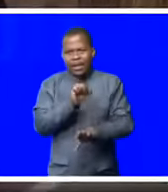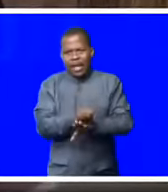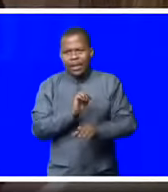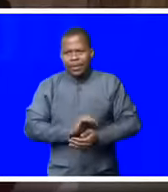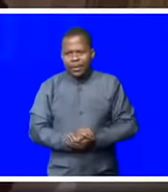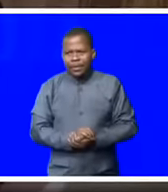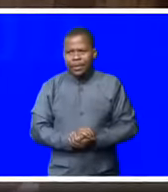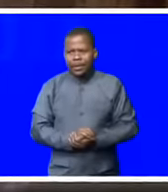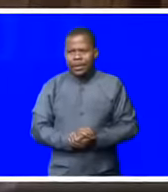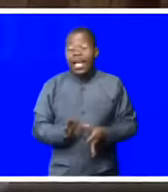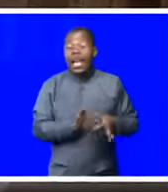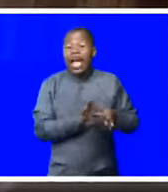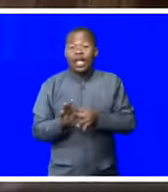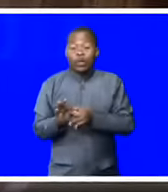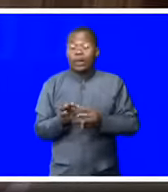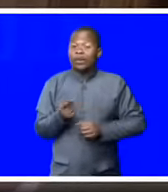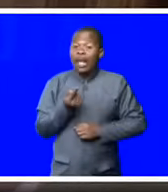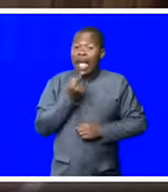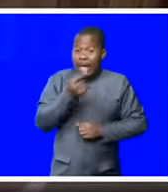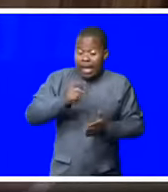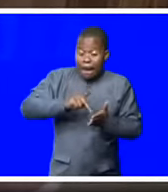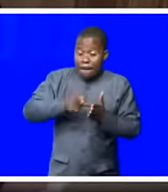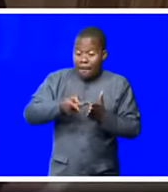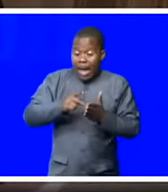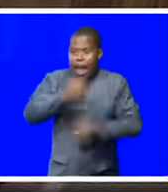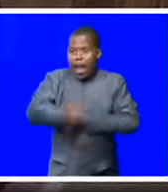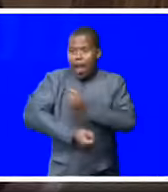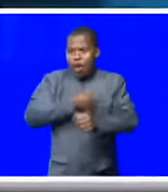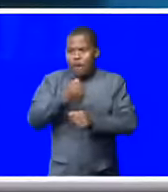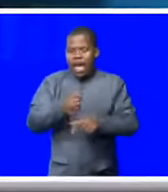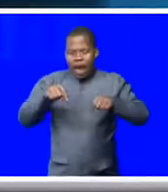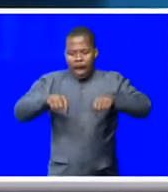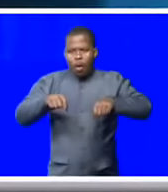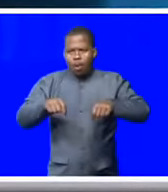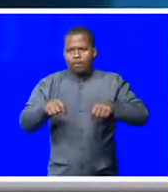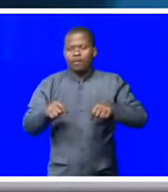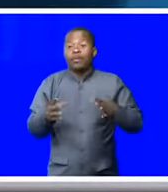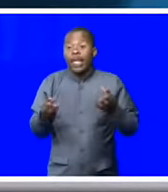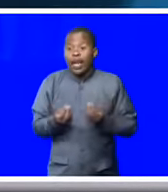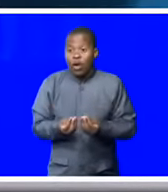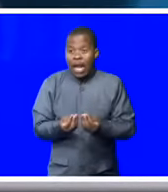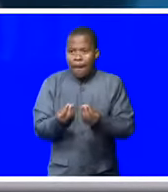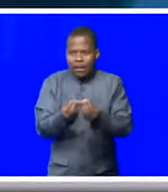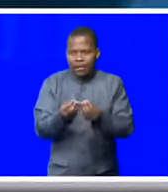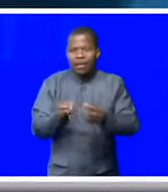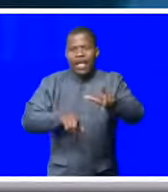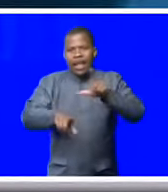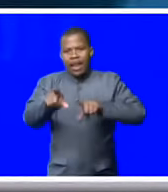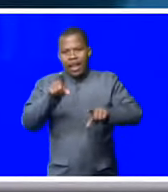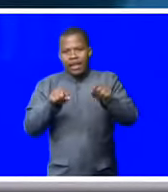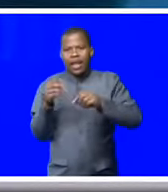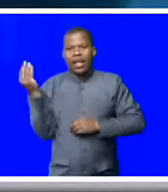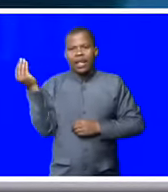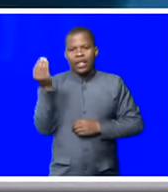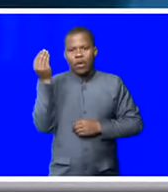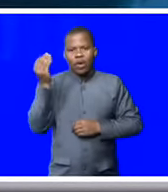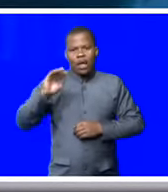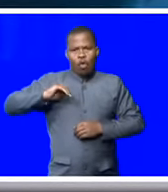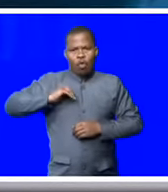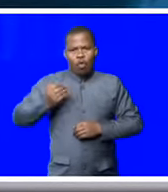ngengcomvo lenhlangano itsina khambe kahle kulomnyaka lwesitulu utawubamba umgcuzelana lowatiwa ngokuthi ma national championships